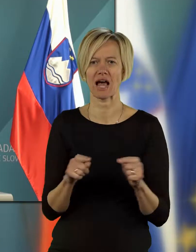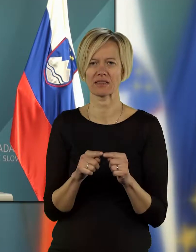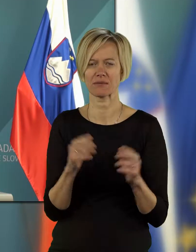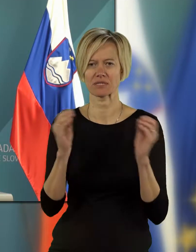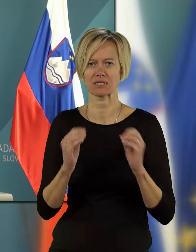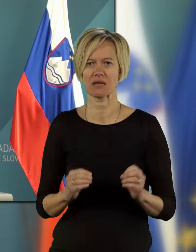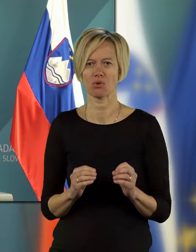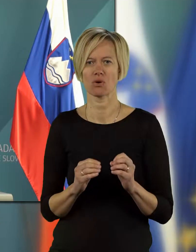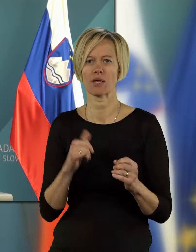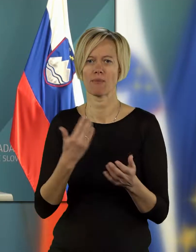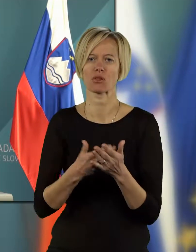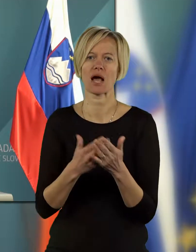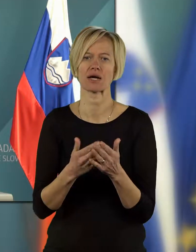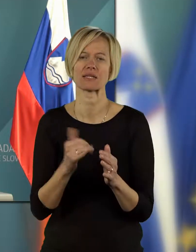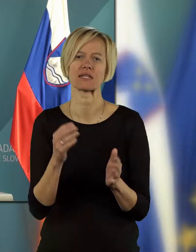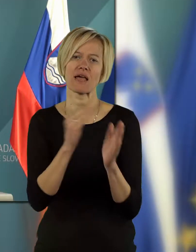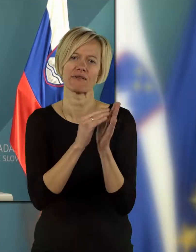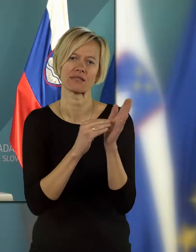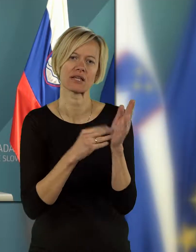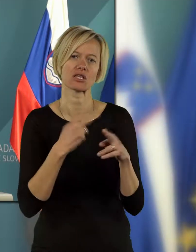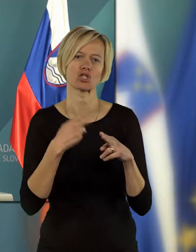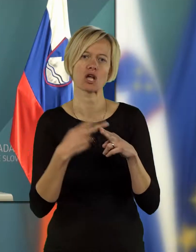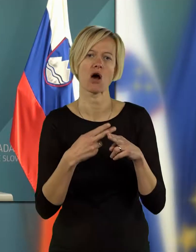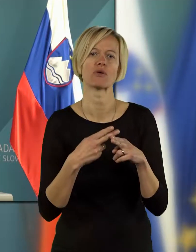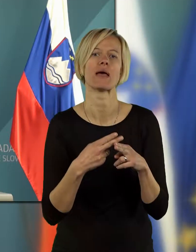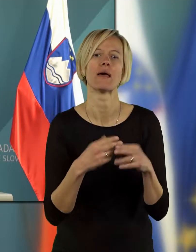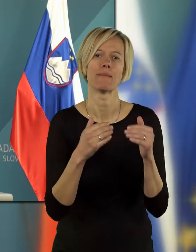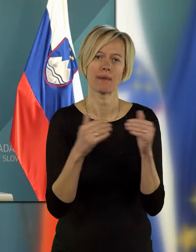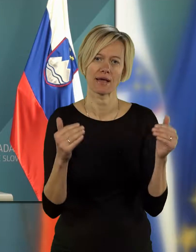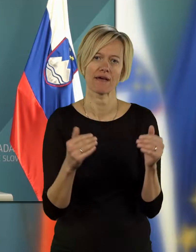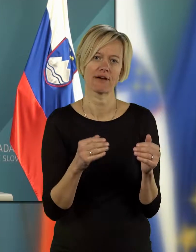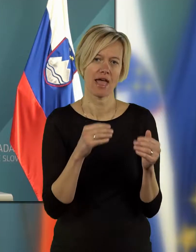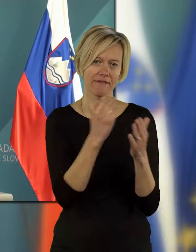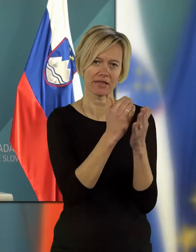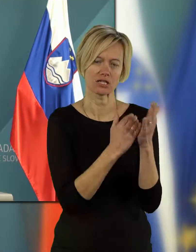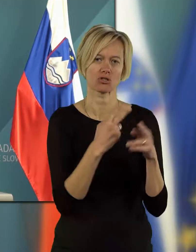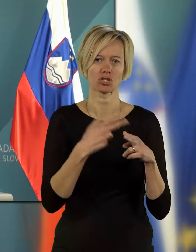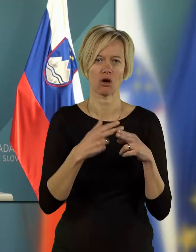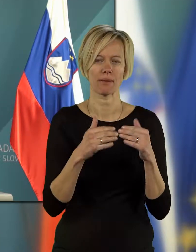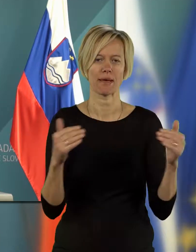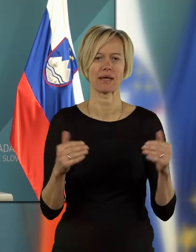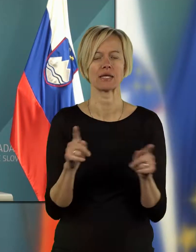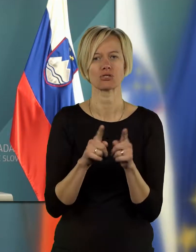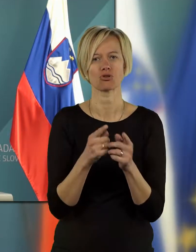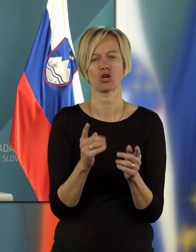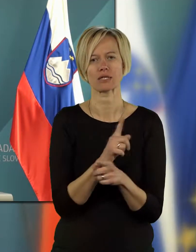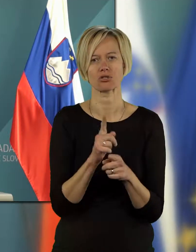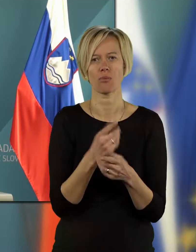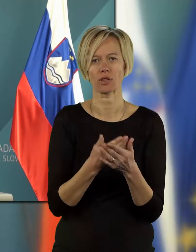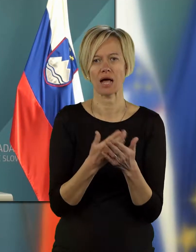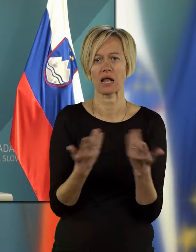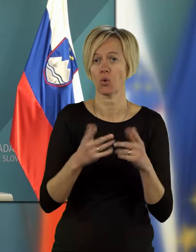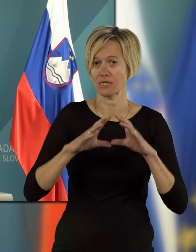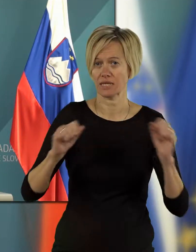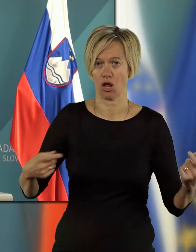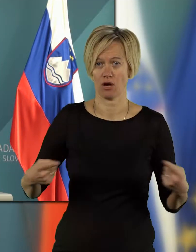sistemu in je tudi podlaga za to, da se evidentira državna meja v evidenco državne meje in je sočasno tudi podlaga za to, da